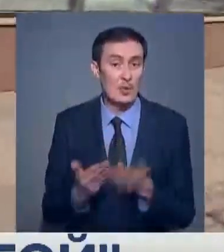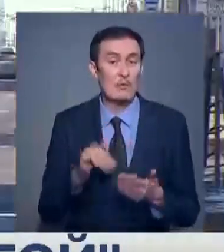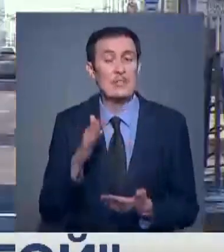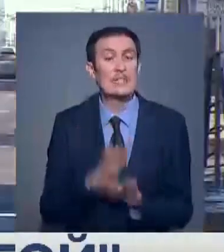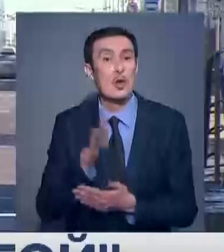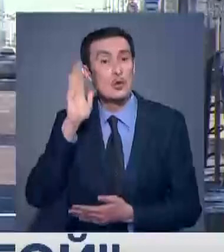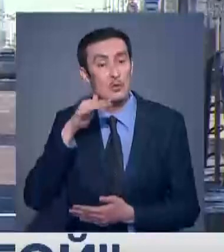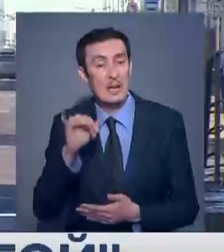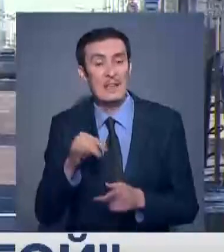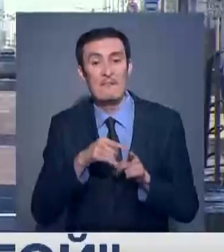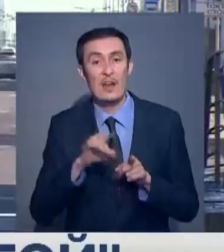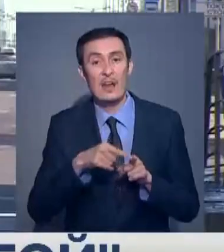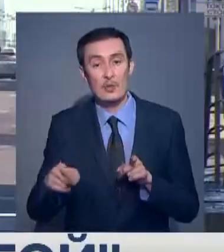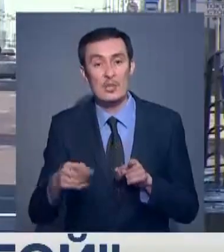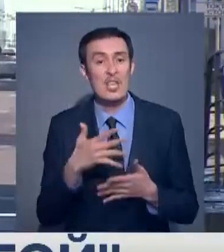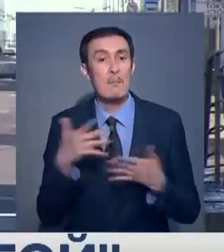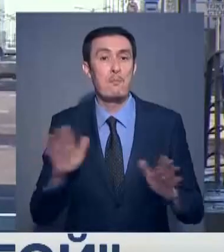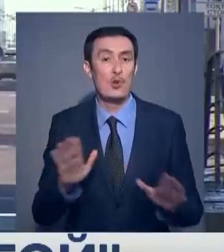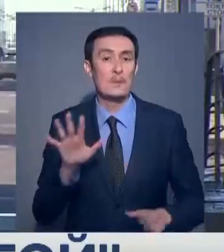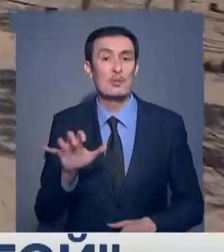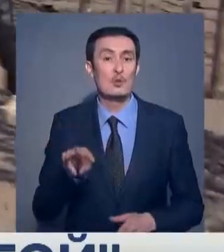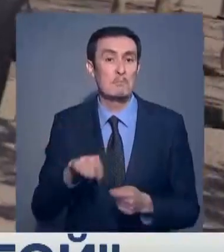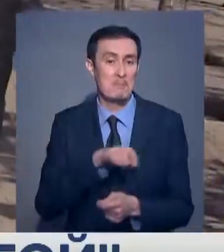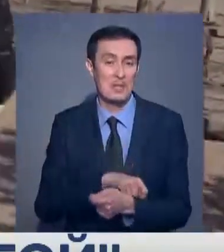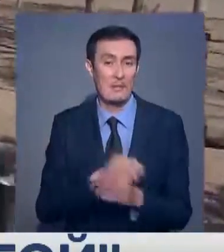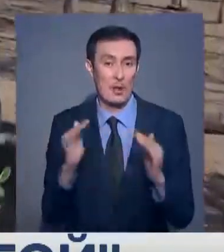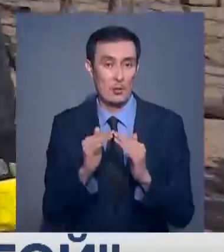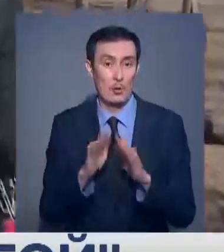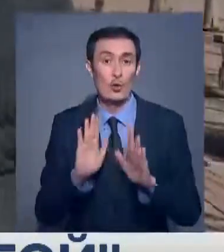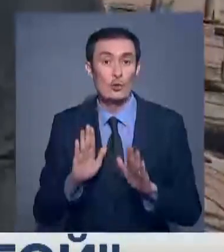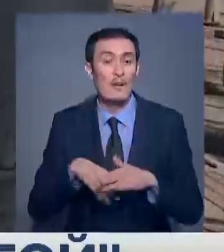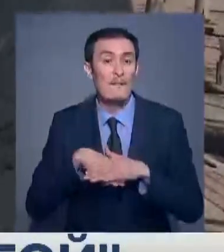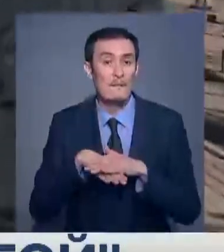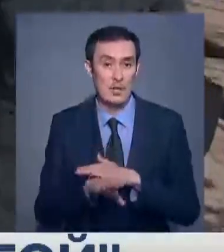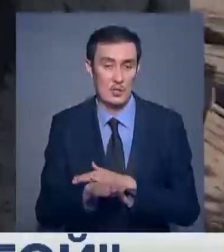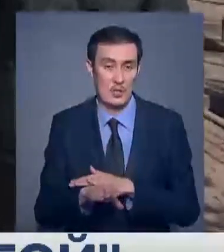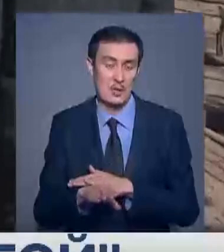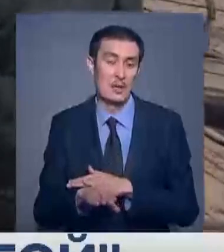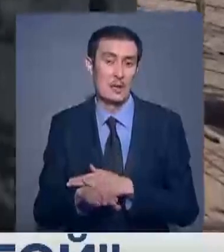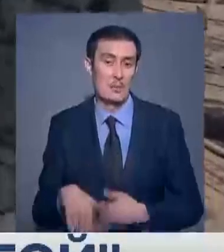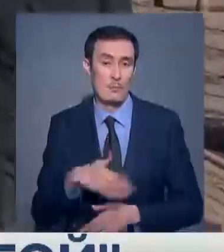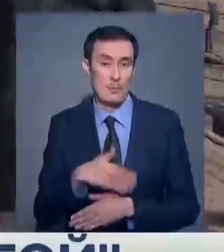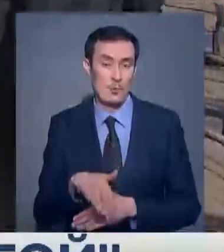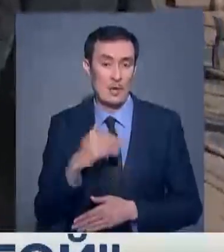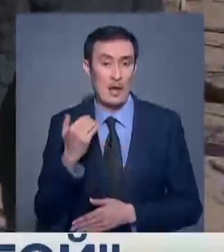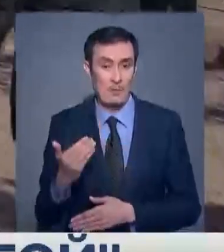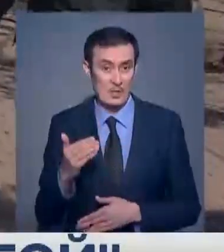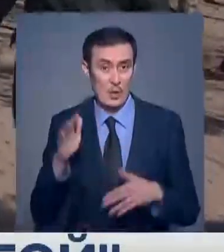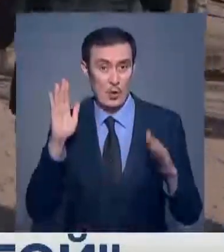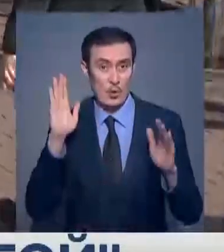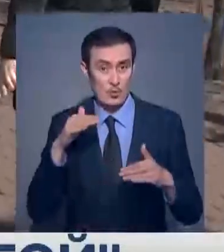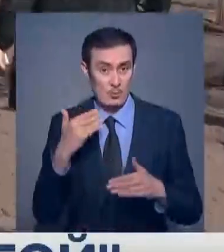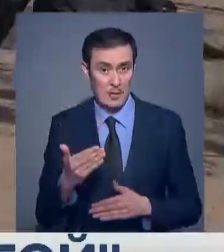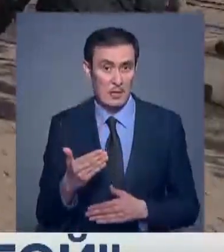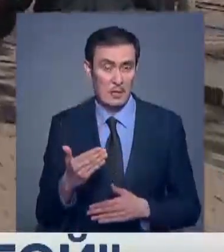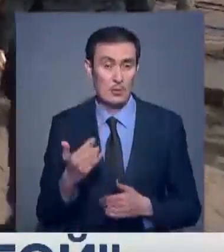собака и в радиусе не более 500 метров от дома. Только вышла, круг вот. Ага. А вообще, ну, с собакой, получается, по